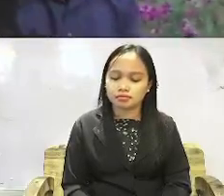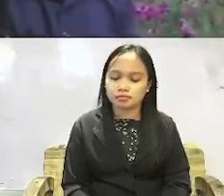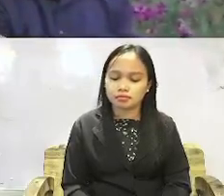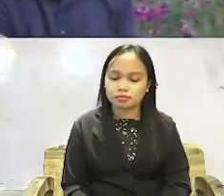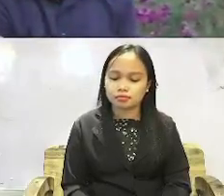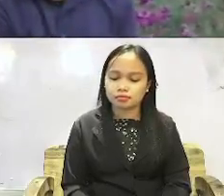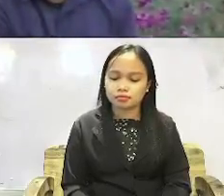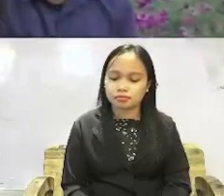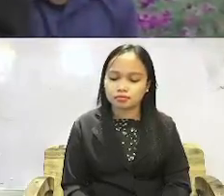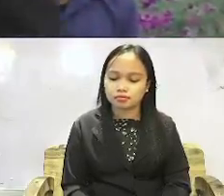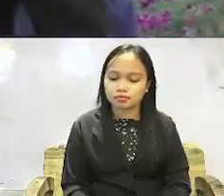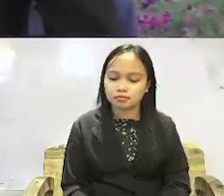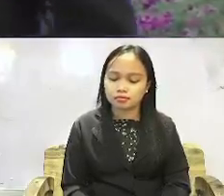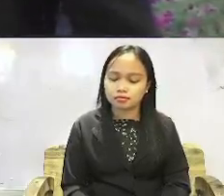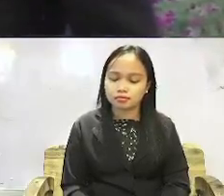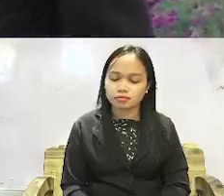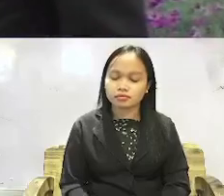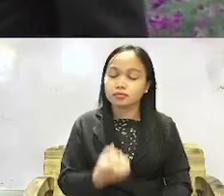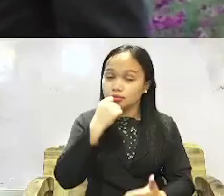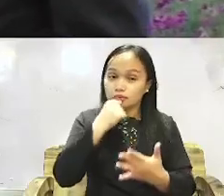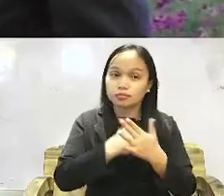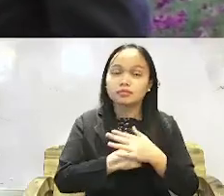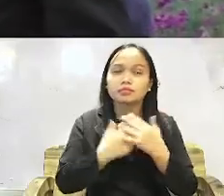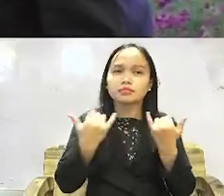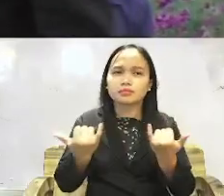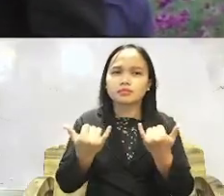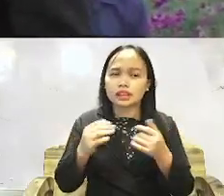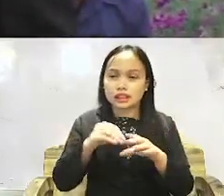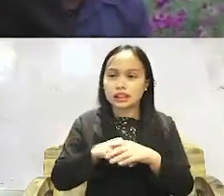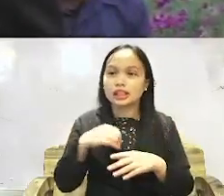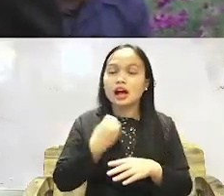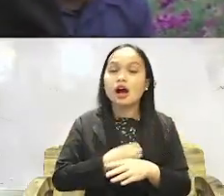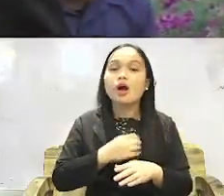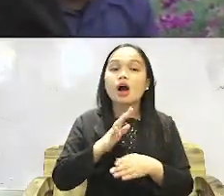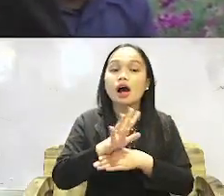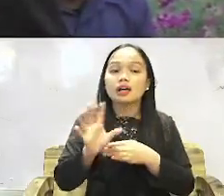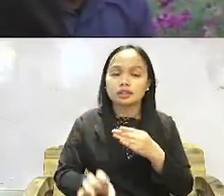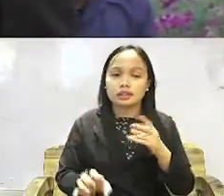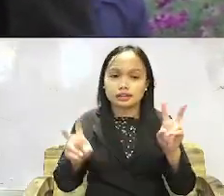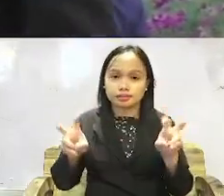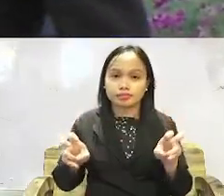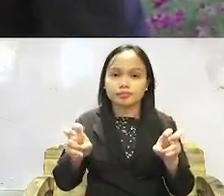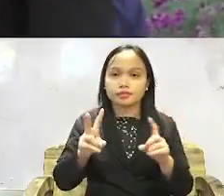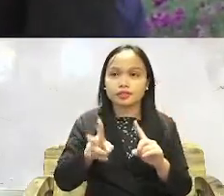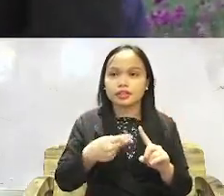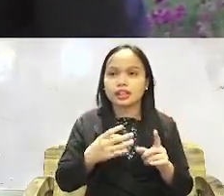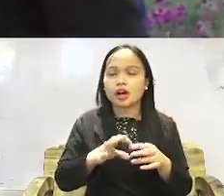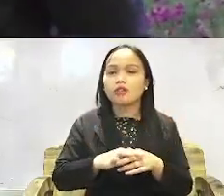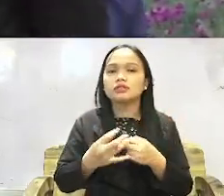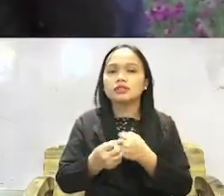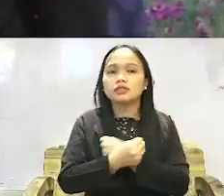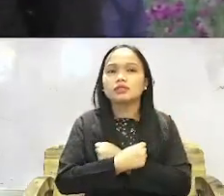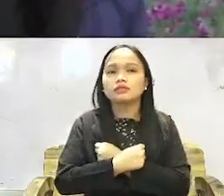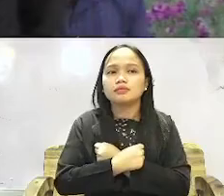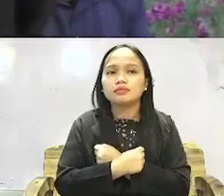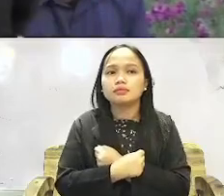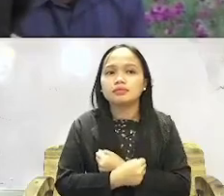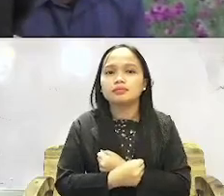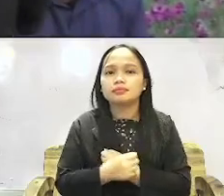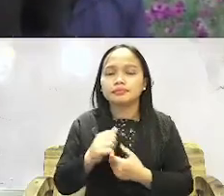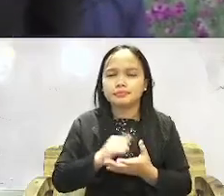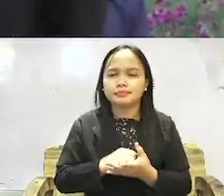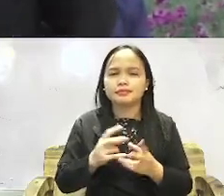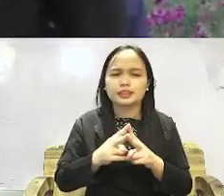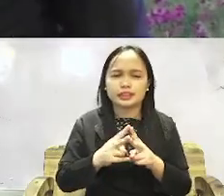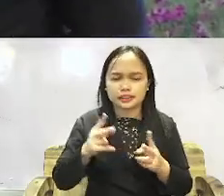Hartley, simple lang ang ating tanong ngayong gabi. Sa pagtatapos ng ating topic na victims of love, ano yung pinaka nakatama sa iyo na lesson